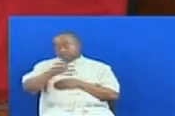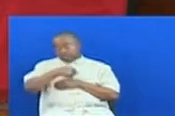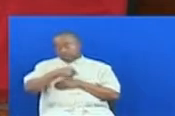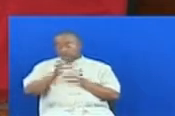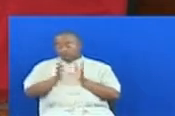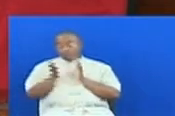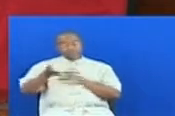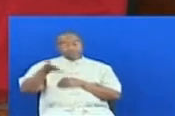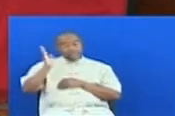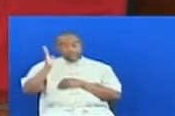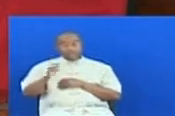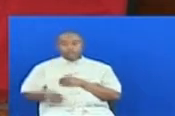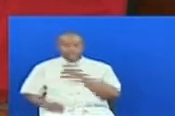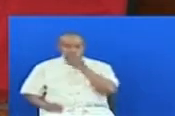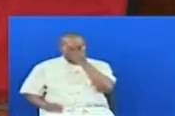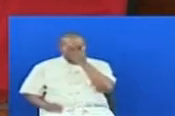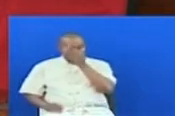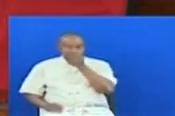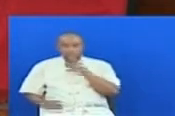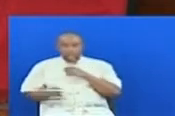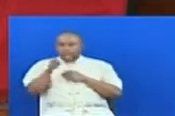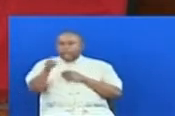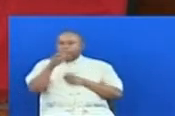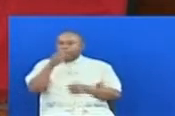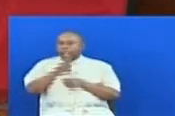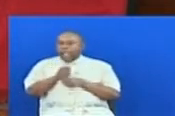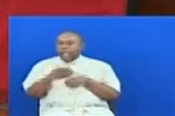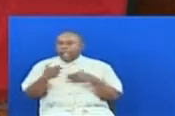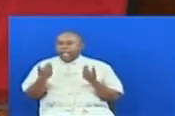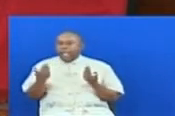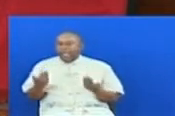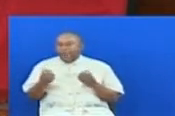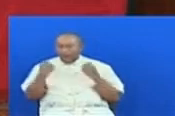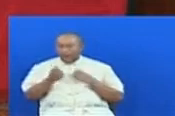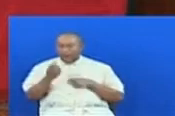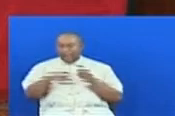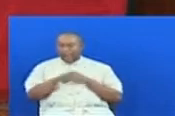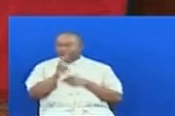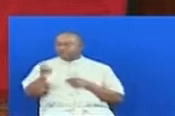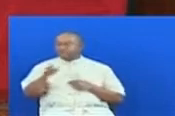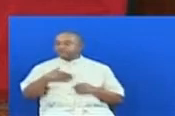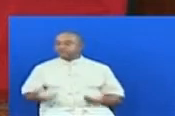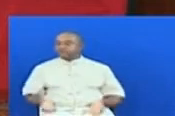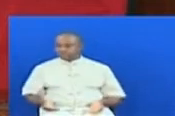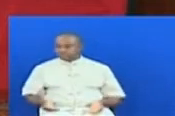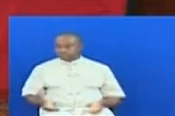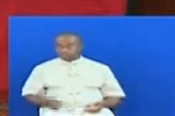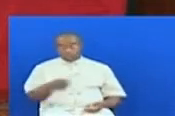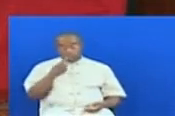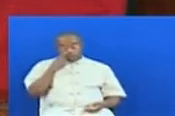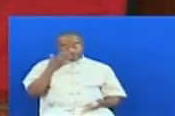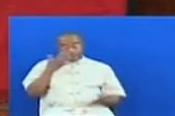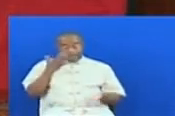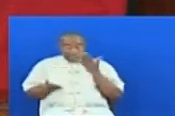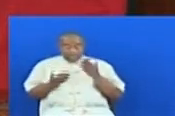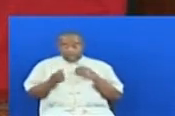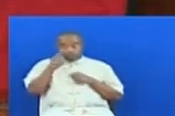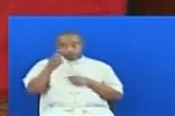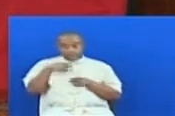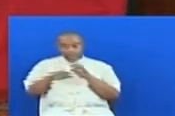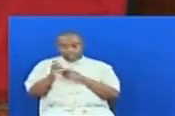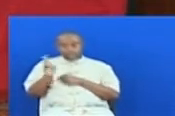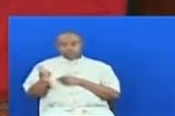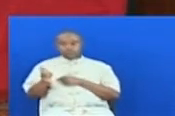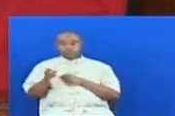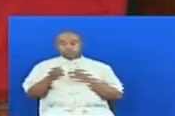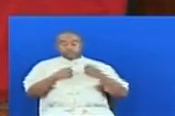jaribu kuangalia namna watumishi hawa wanavyodumu kwenye halmashauri zetu. Unakuta kwenye halmashauri mtendaji